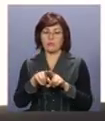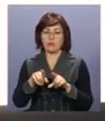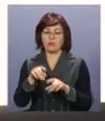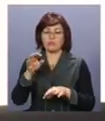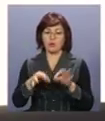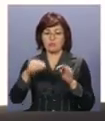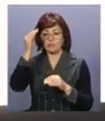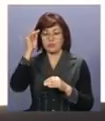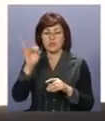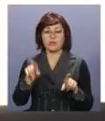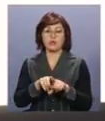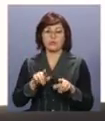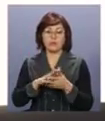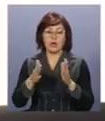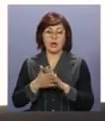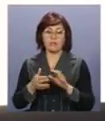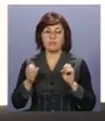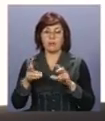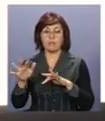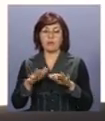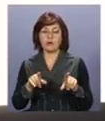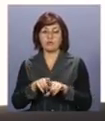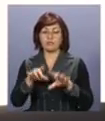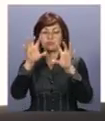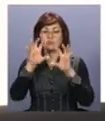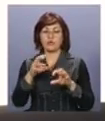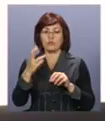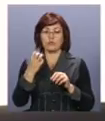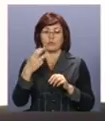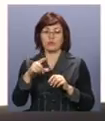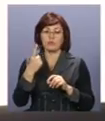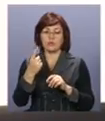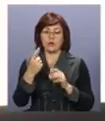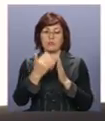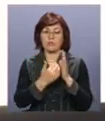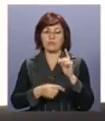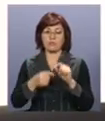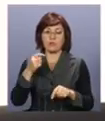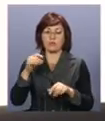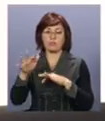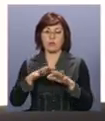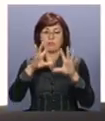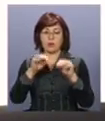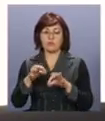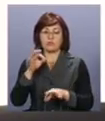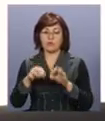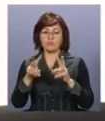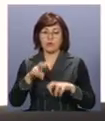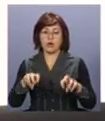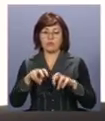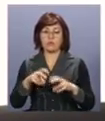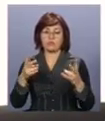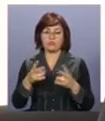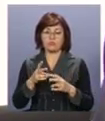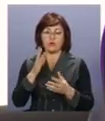Соттың пікірінше, мұндай жағдайда қылмыстық процессуалдық кодекстің 331-ші бабы бұзылады. Істің барлығы сот талқылауында